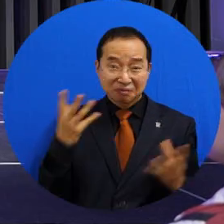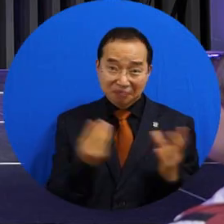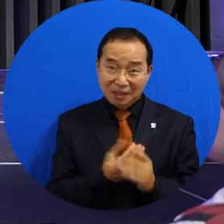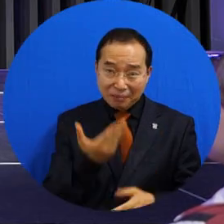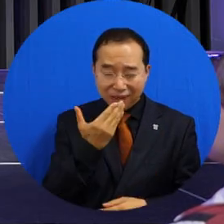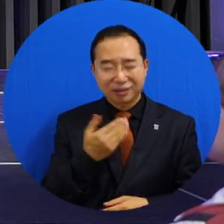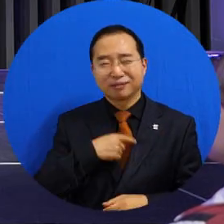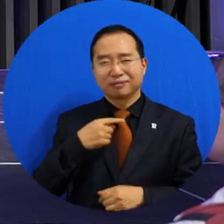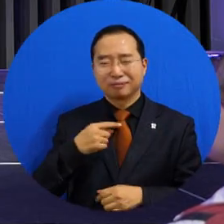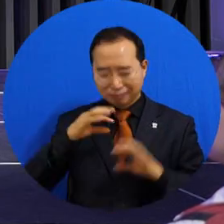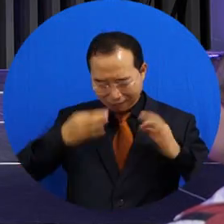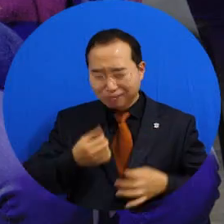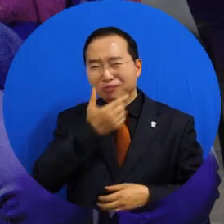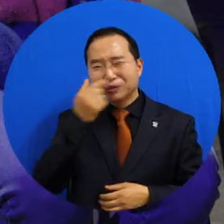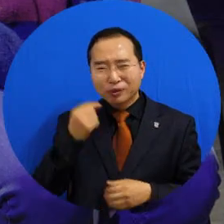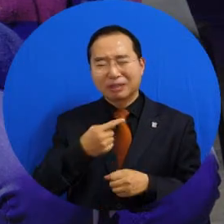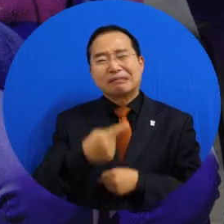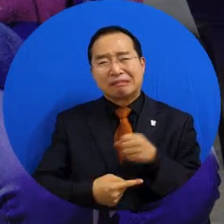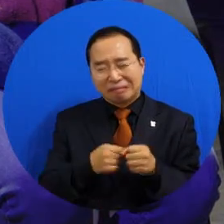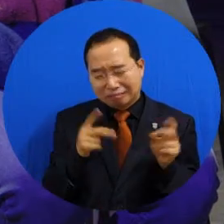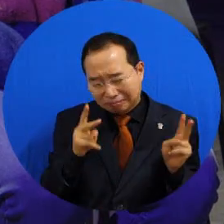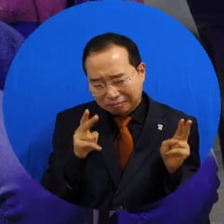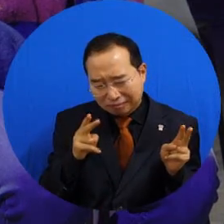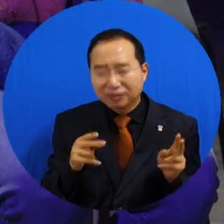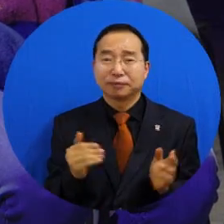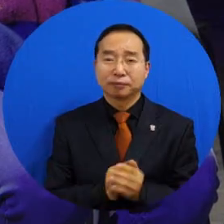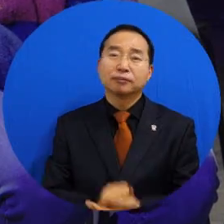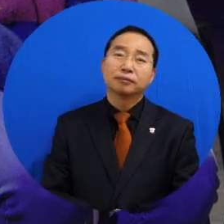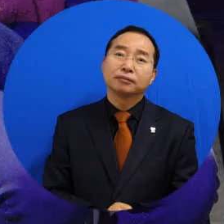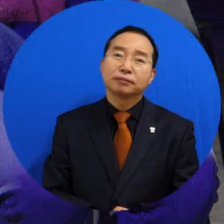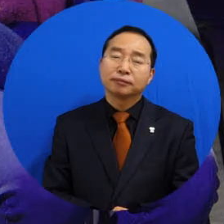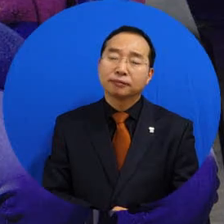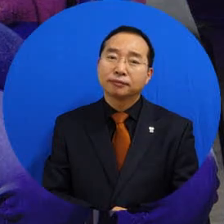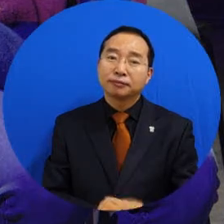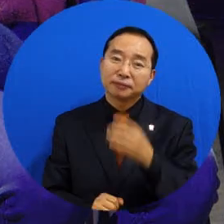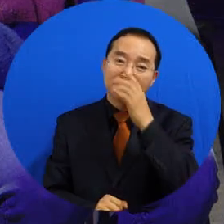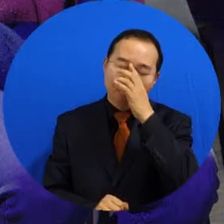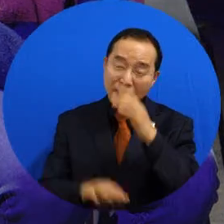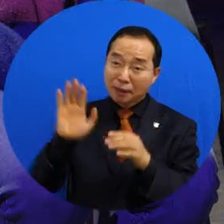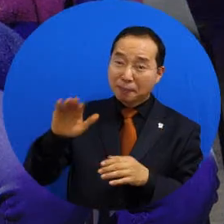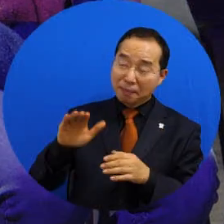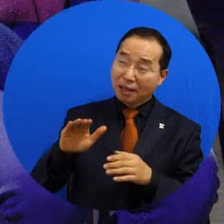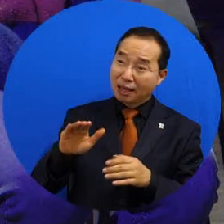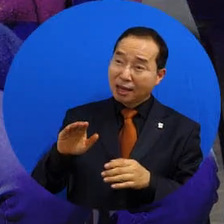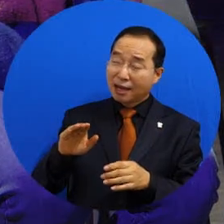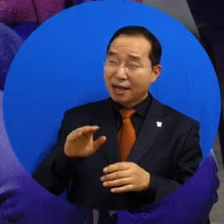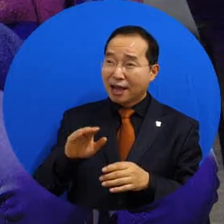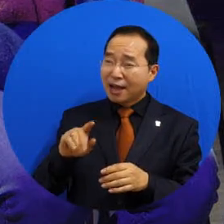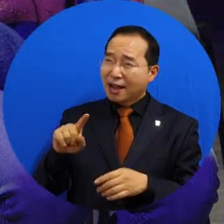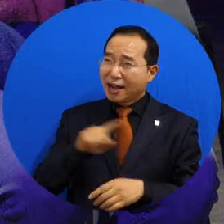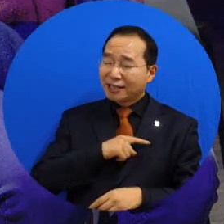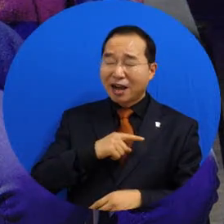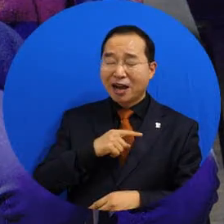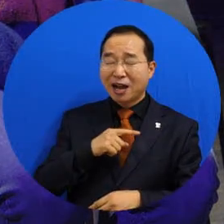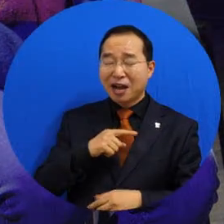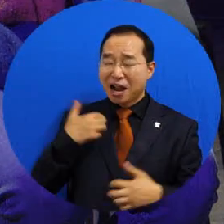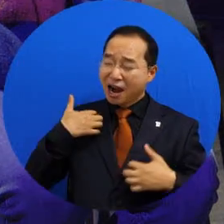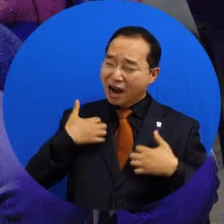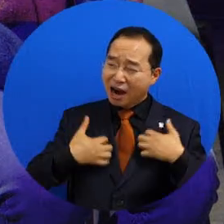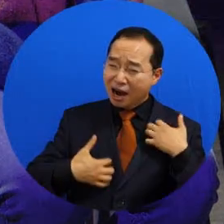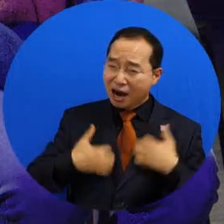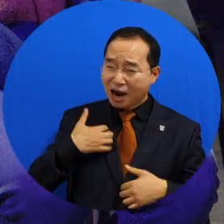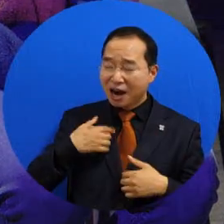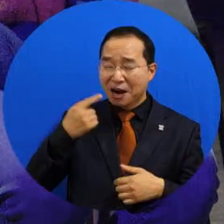수도 있었겠죠. 네. 그러면 반대로 가장 기억에 남는 순간, 좀 뿌듯했던 순간은